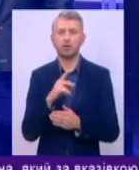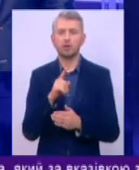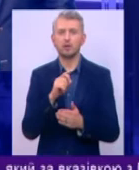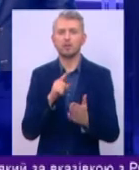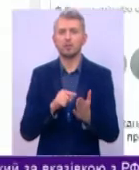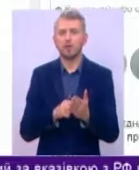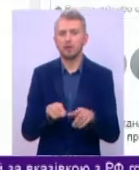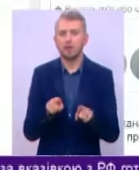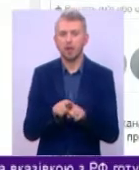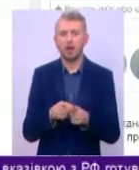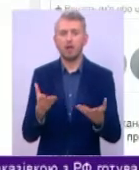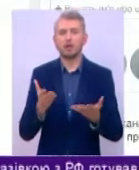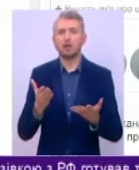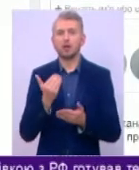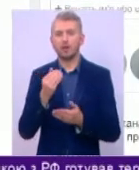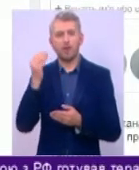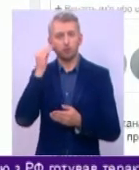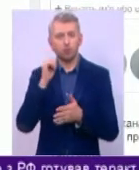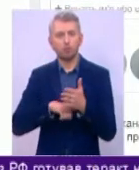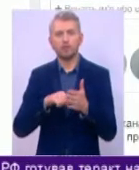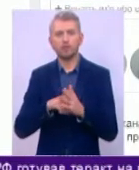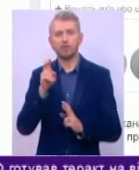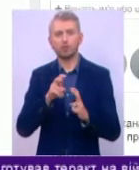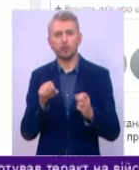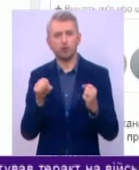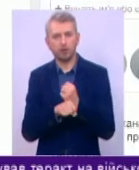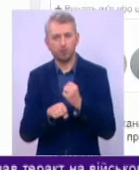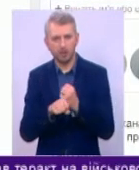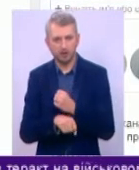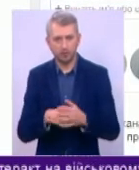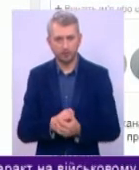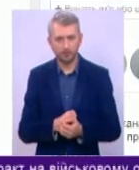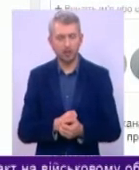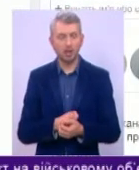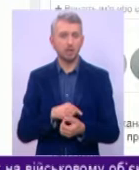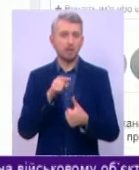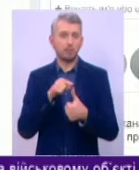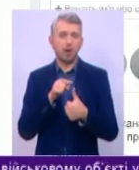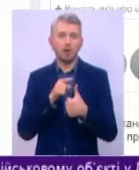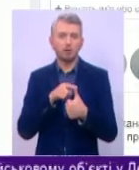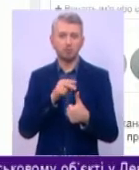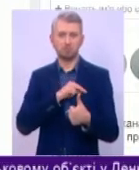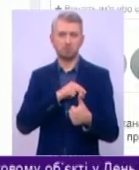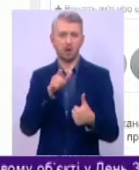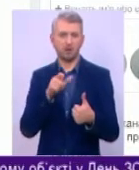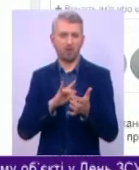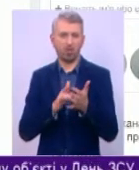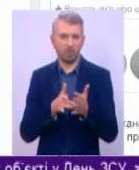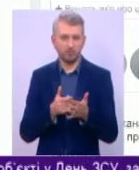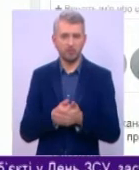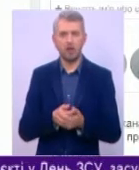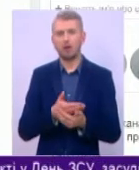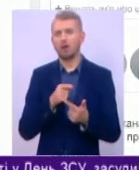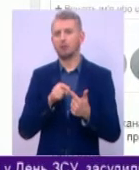Запитання наступне. Які, на вашу думку, причини виробничого травматизму? Пропонуємо варіанти відповіді. Некомпетентність працівника,